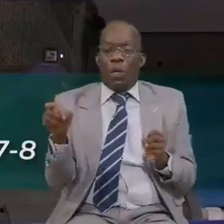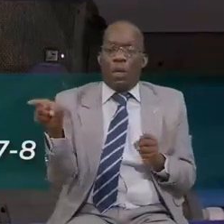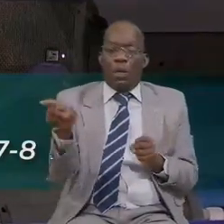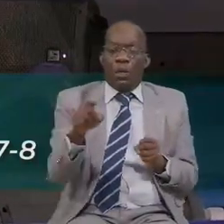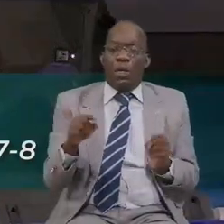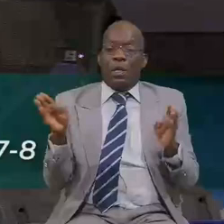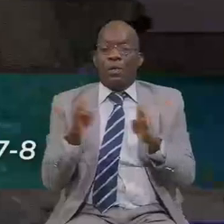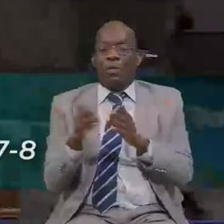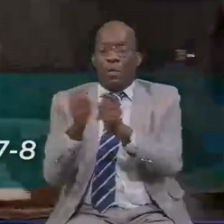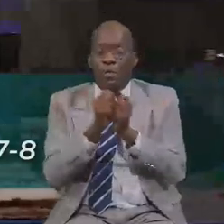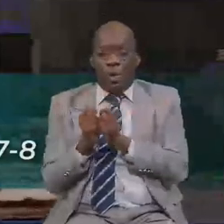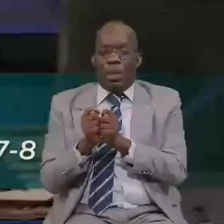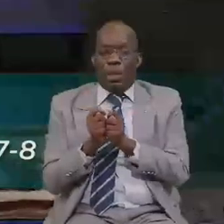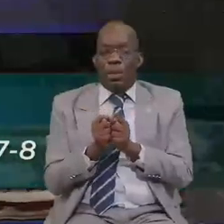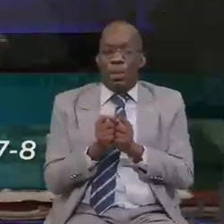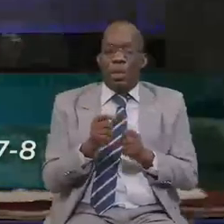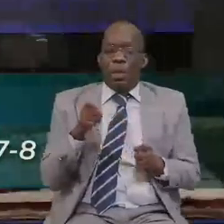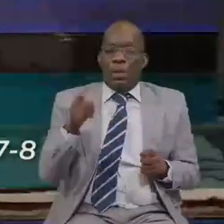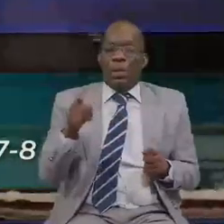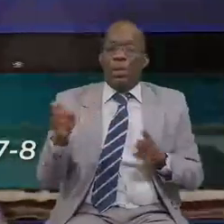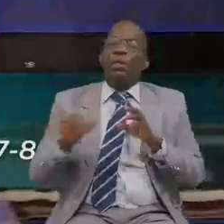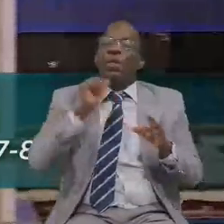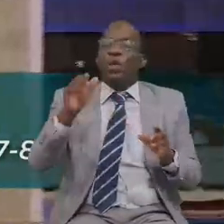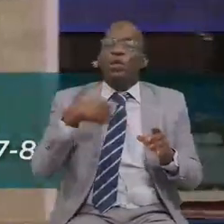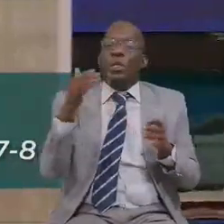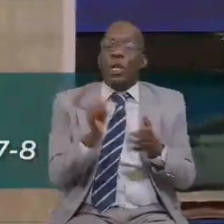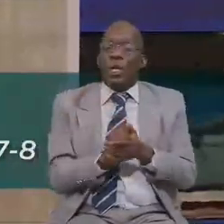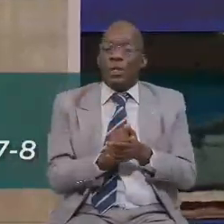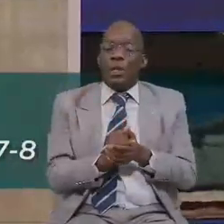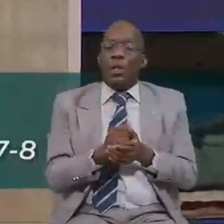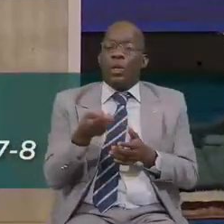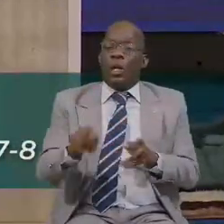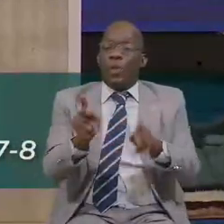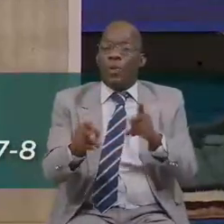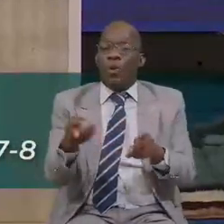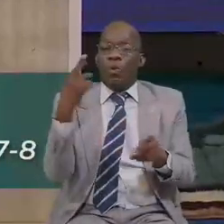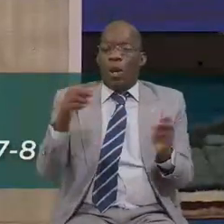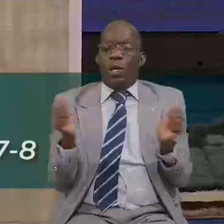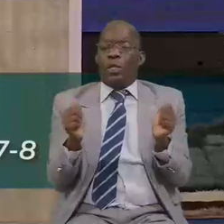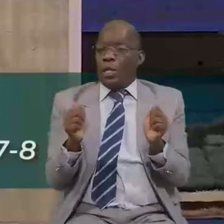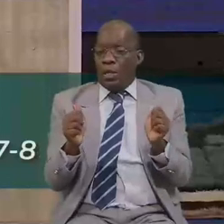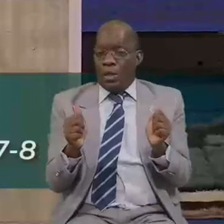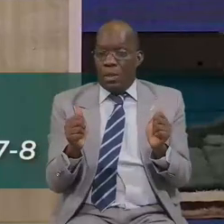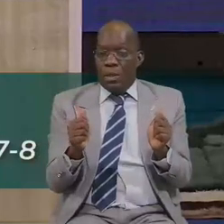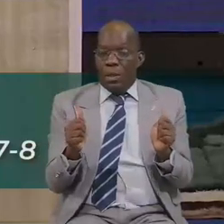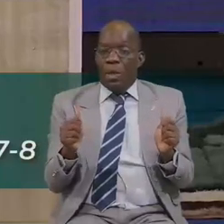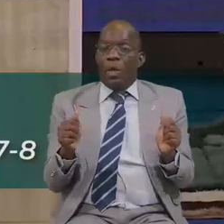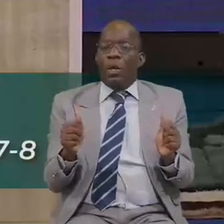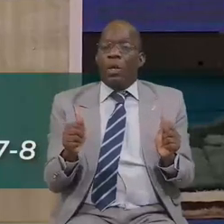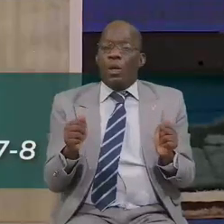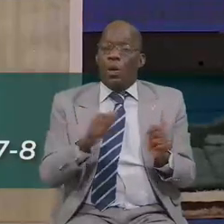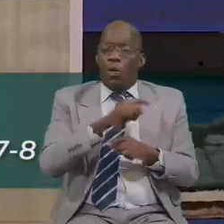Comprenez, il n'a pas dit. Quand j'ai prié, les gens tremblaient. Là où ils étaient